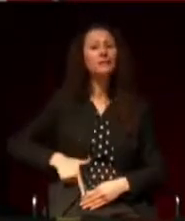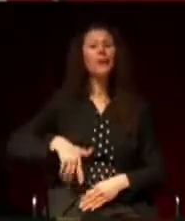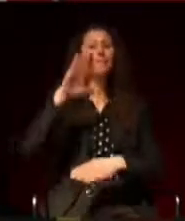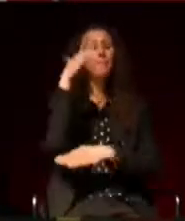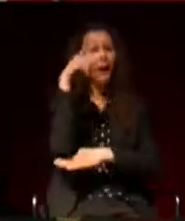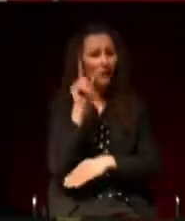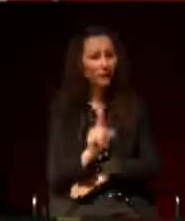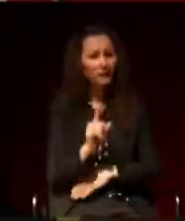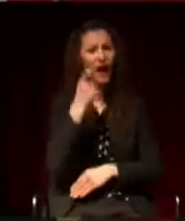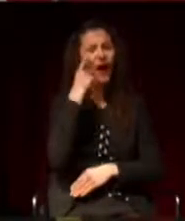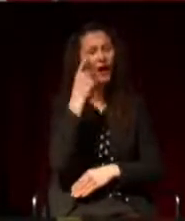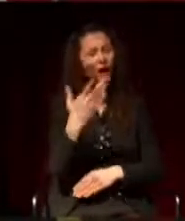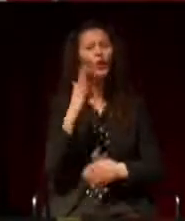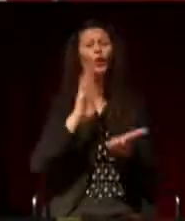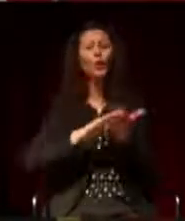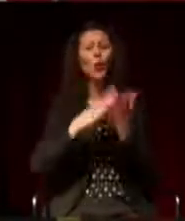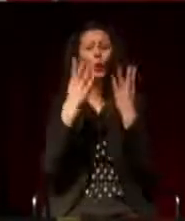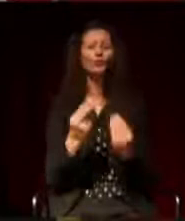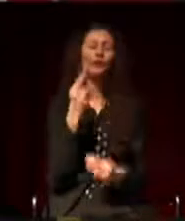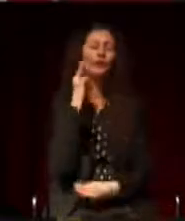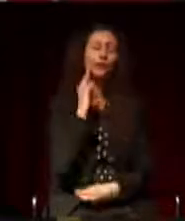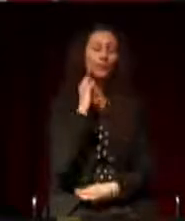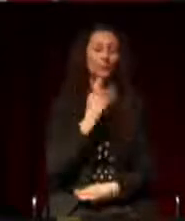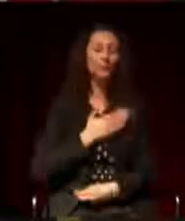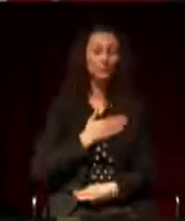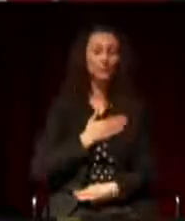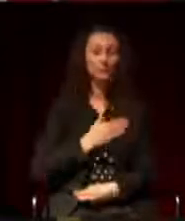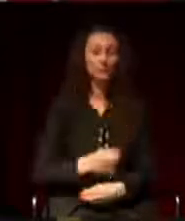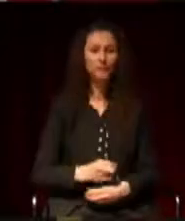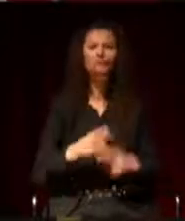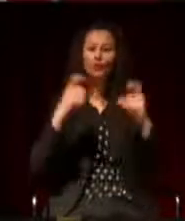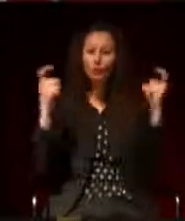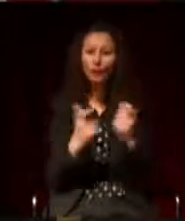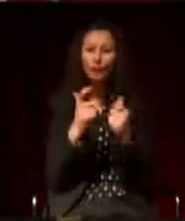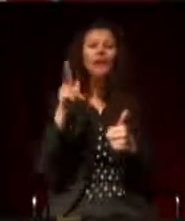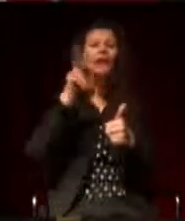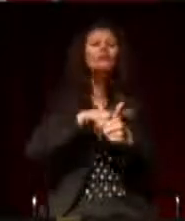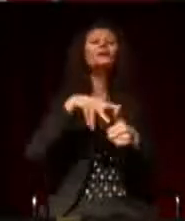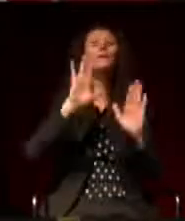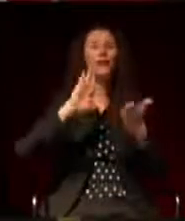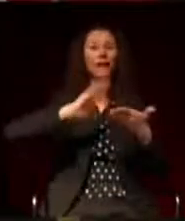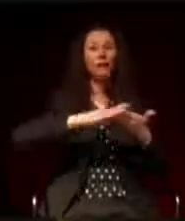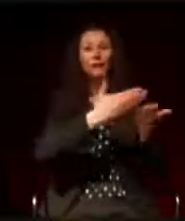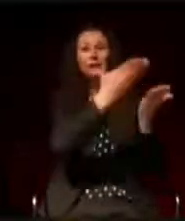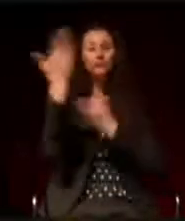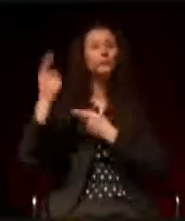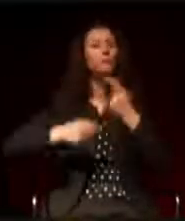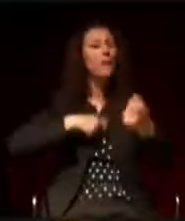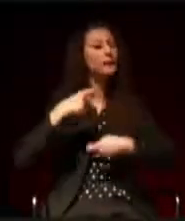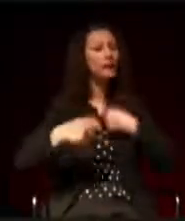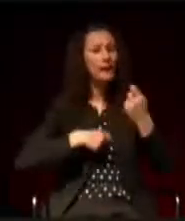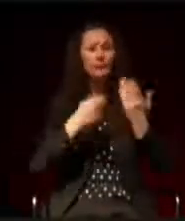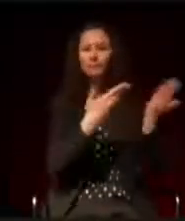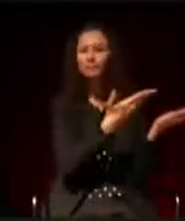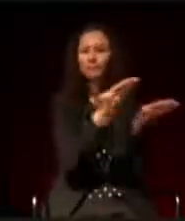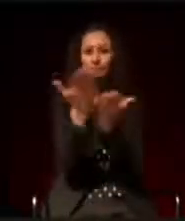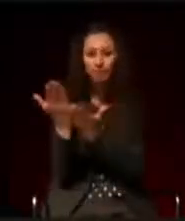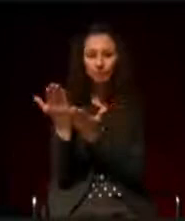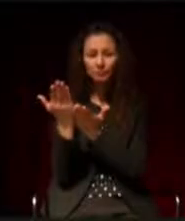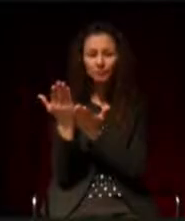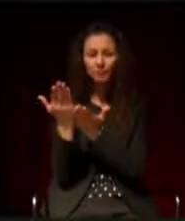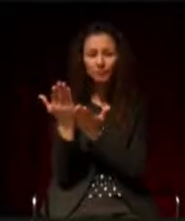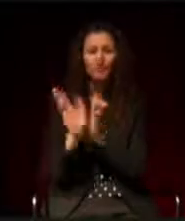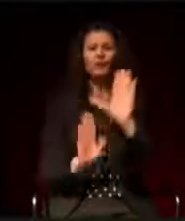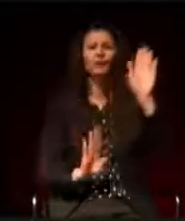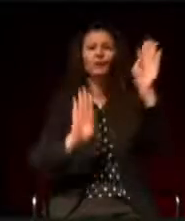ve Bayraklı'mıza hayırlı ve uğurlu olsun efendim. Evet. Toplantıya katılmayan üyelerimizin mazeretlerinin kabulünü oylarınıza sunuyorum. Kabul